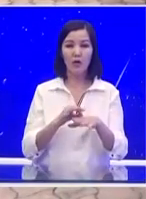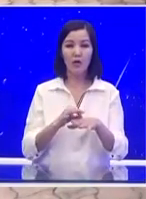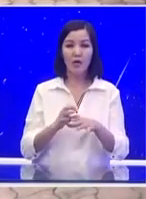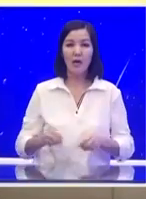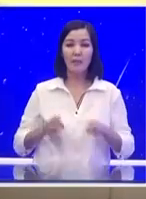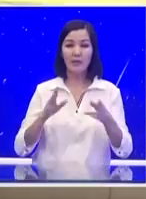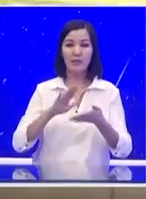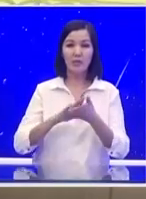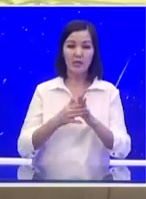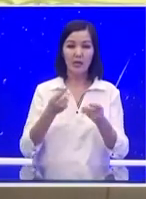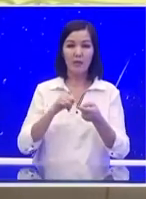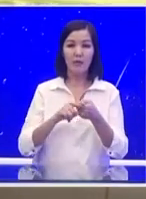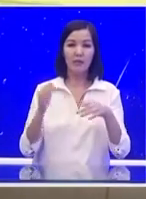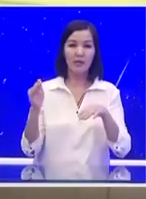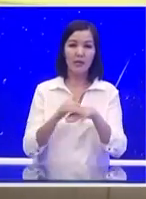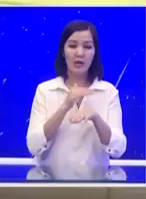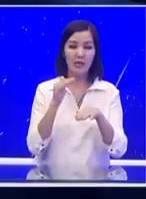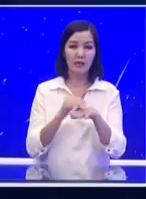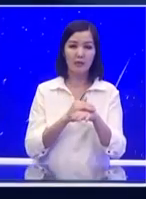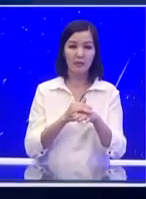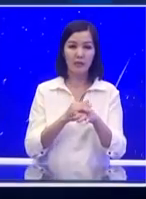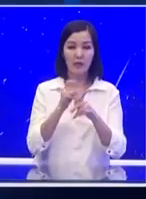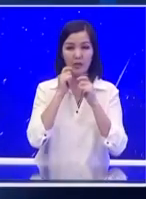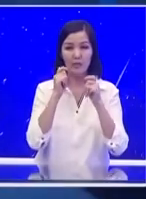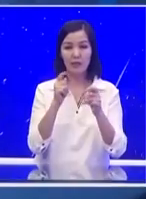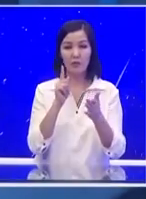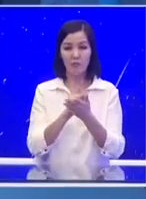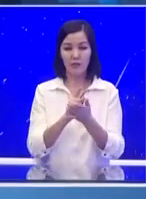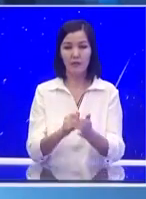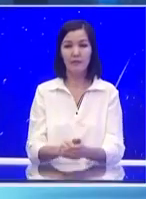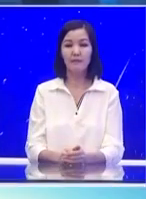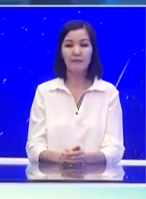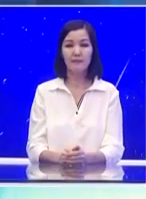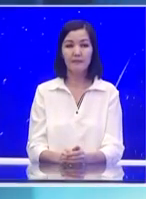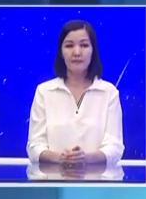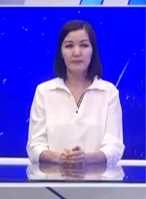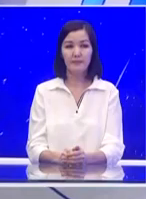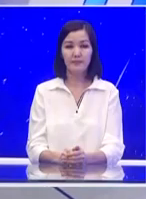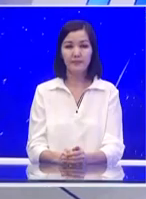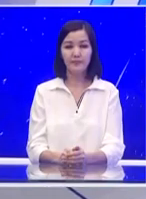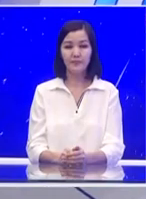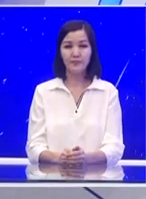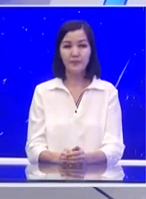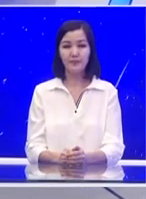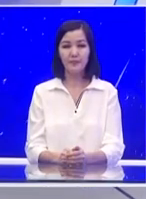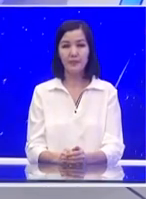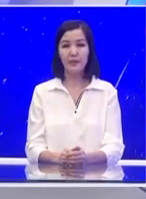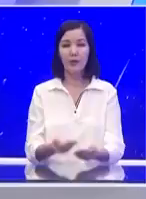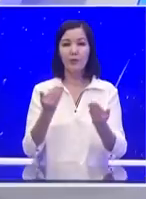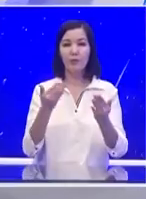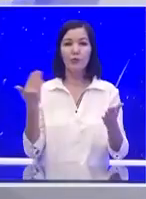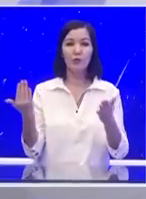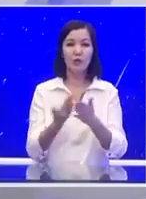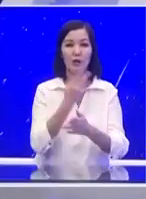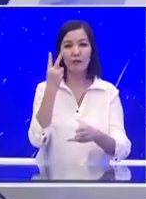кезінде халықты қайырымдылыққа үндеуде. Жарқын Нұрланұлы, Мәди Байбосынов, Жетісу телеарнасы. Қадірменді көрермен,